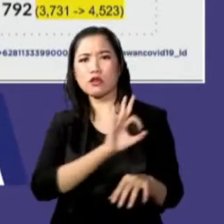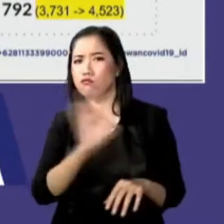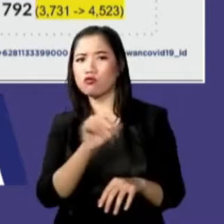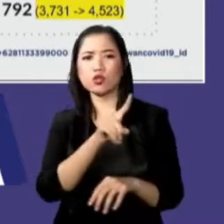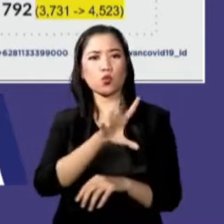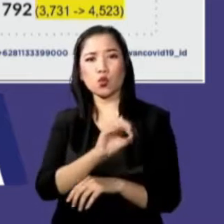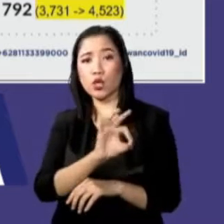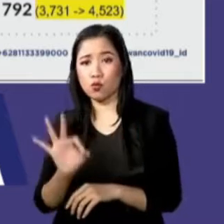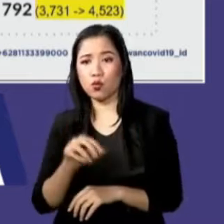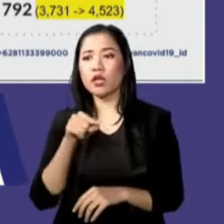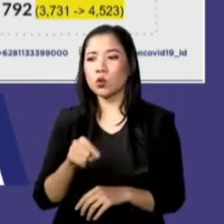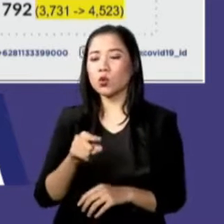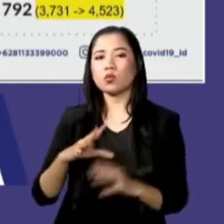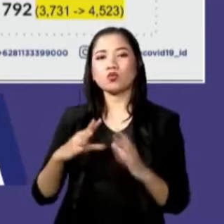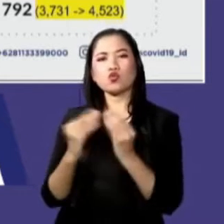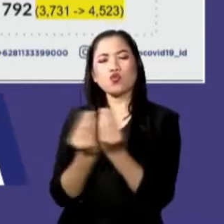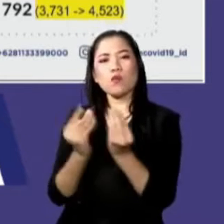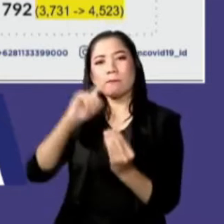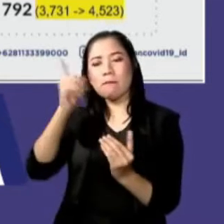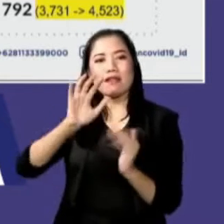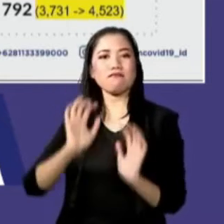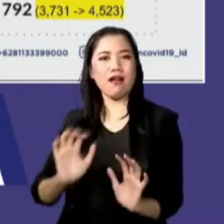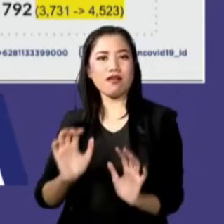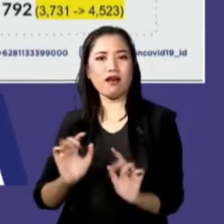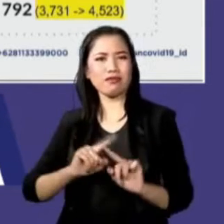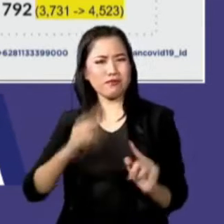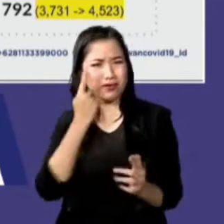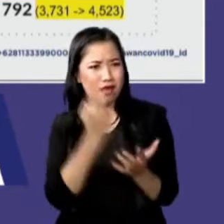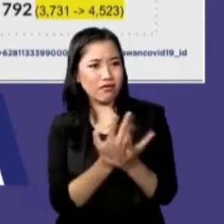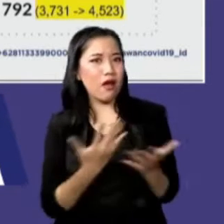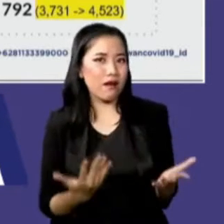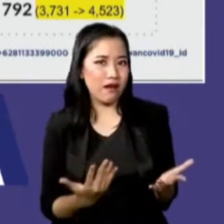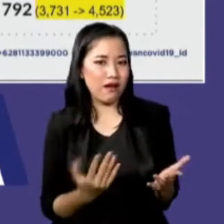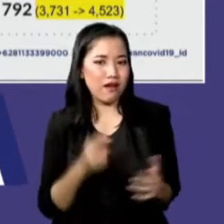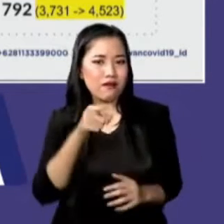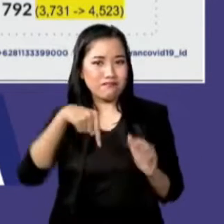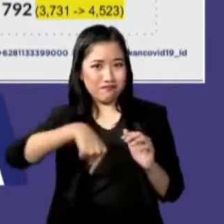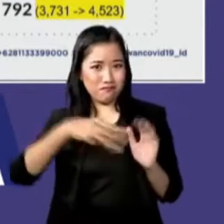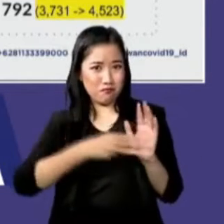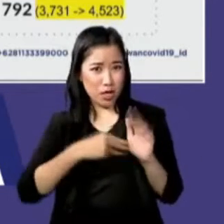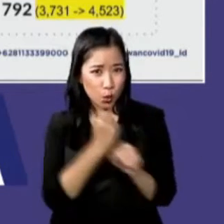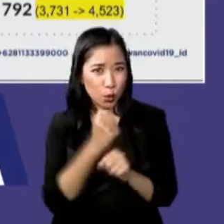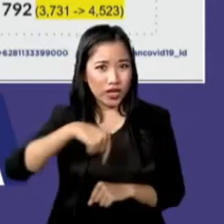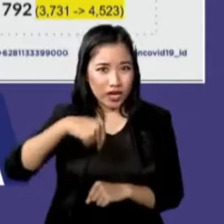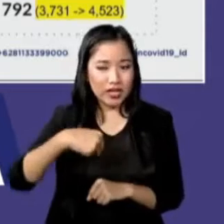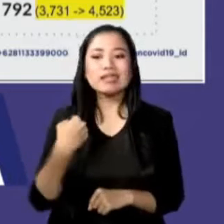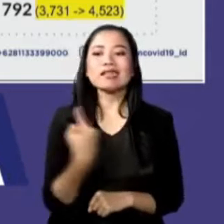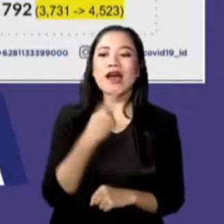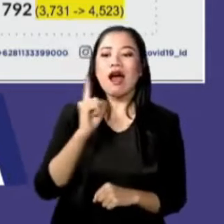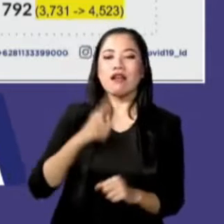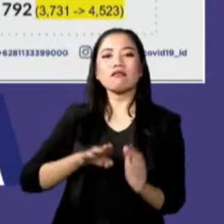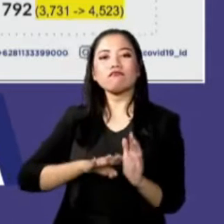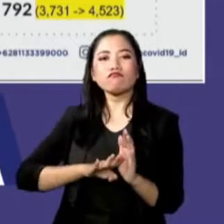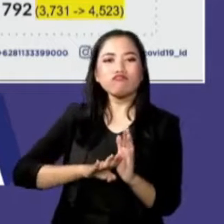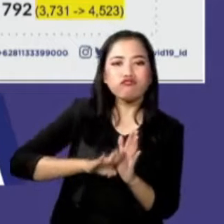kasus adalah angka yang sangat tinggi. Namun ternyata, di minggu ini, kita mengalami penambahan